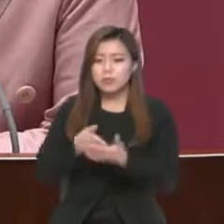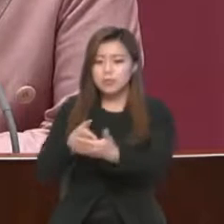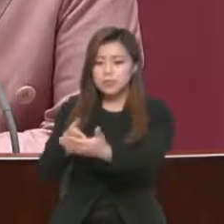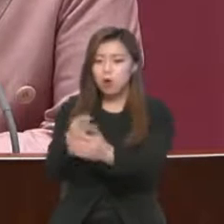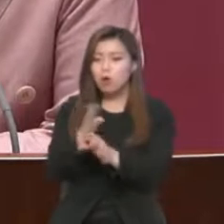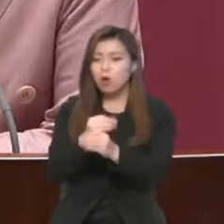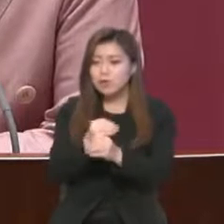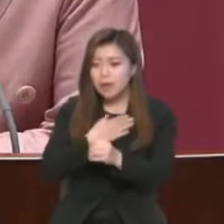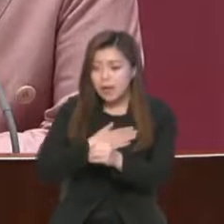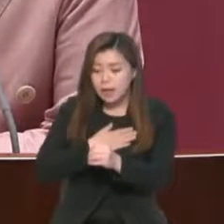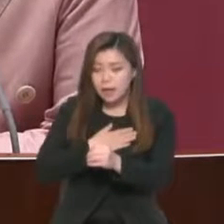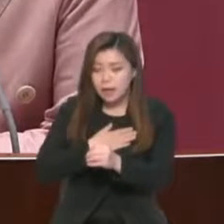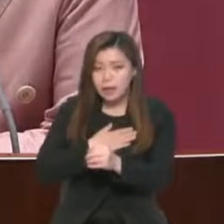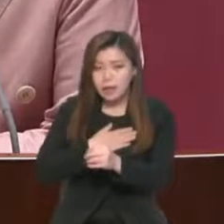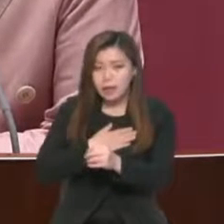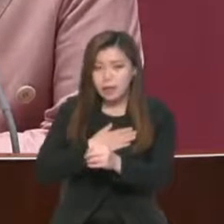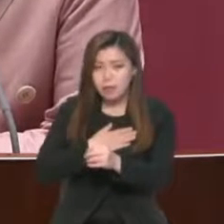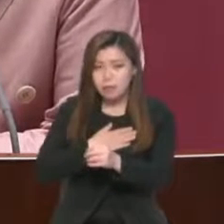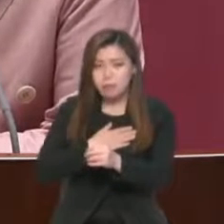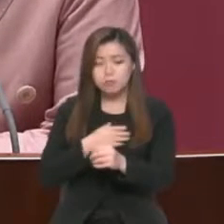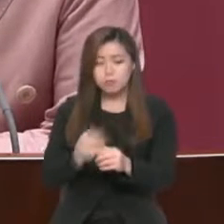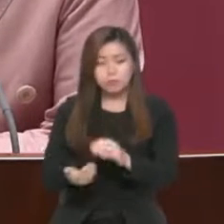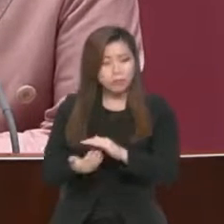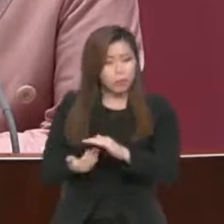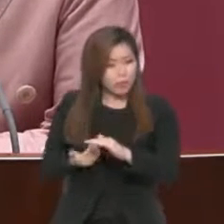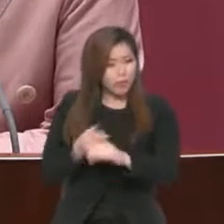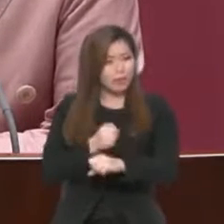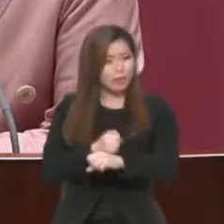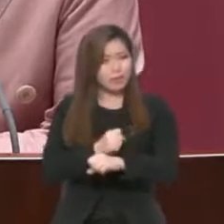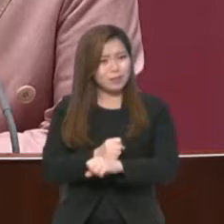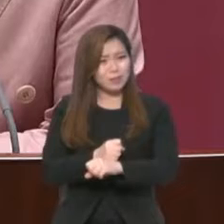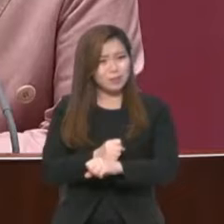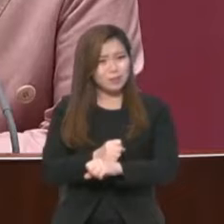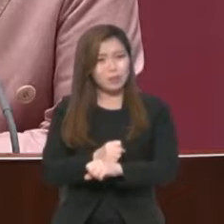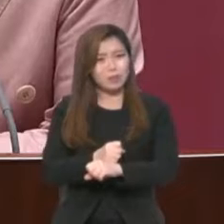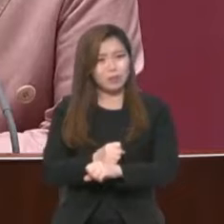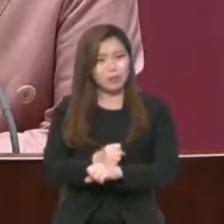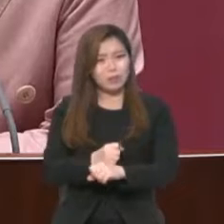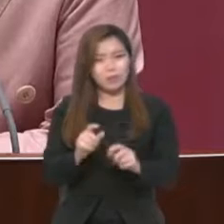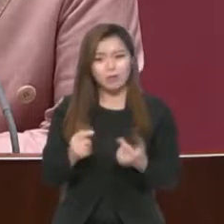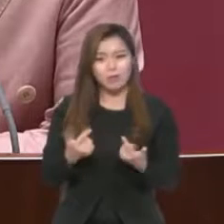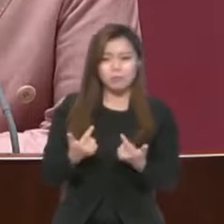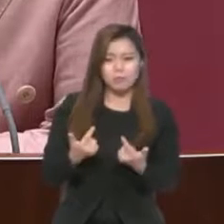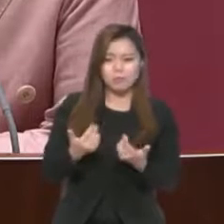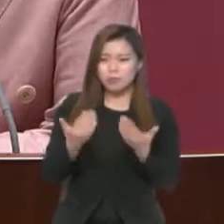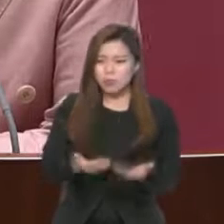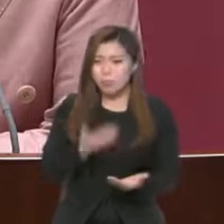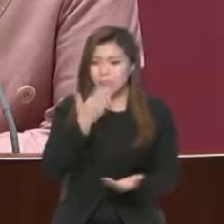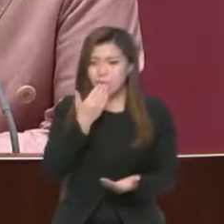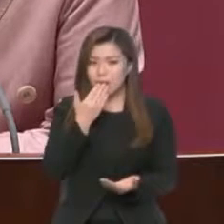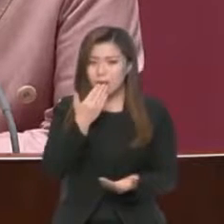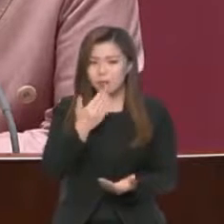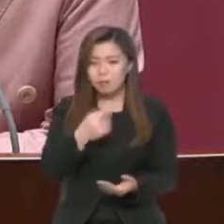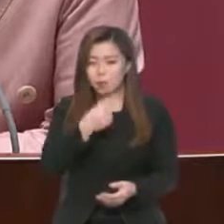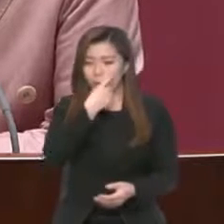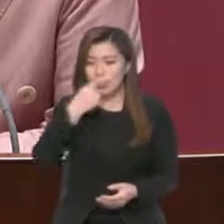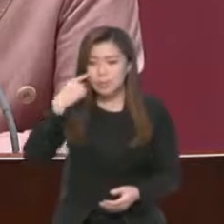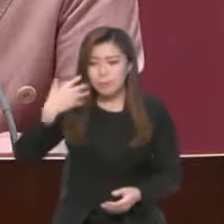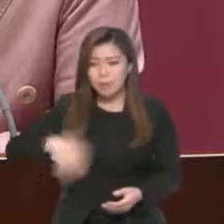계십니까? 당연히 그 전에 했겠죠. 정상적으로 안 했다면 뭐 그렇게 휴가가 이루어지겠습니까? 확인해 본 적은